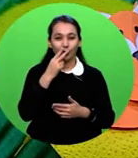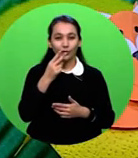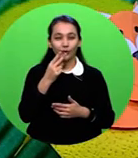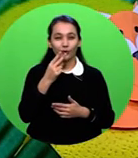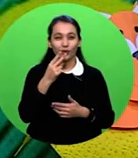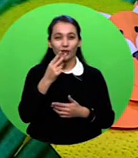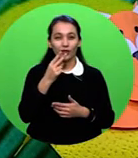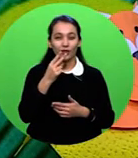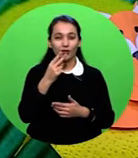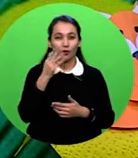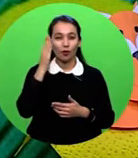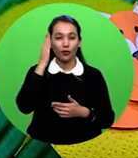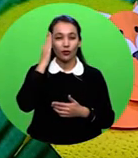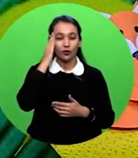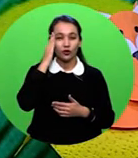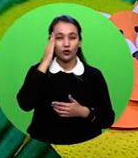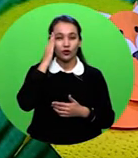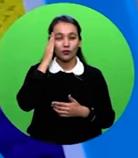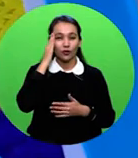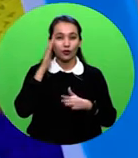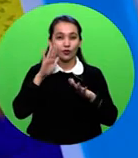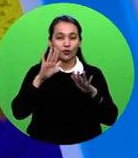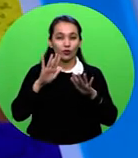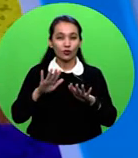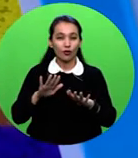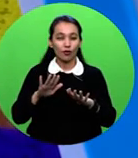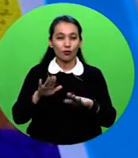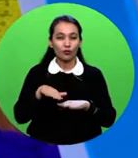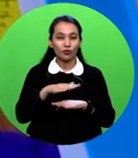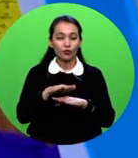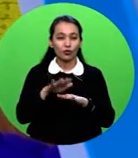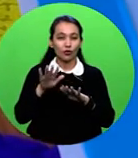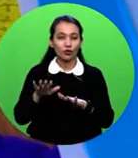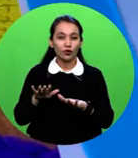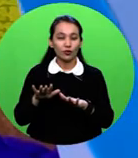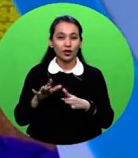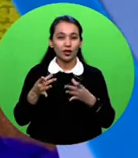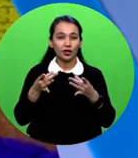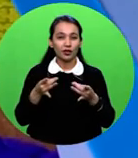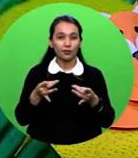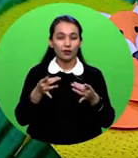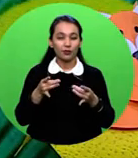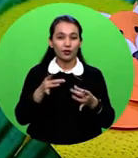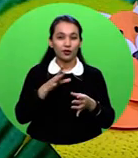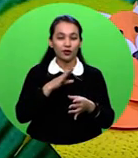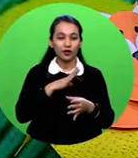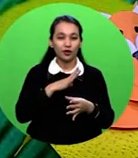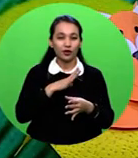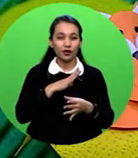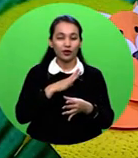Ko'rib turganingizdek, bosh qismiga joy ajratib qolgan holatda yelimlab chiqdik. Ana